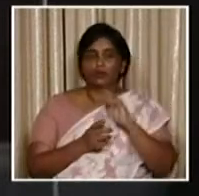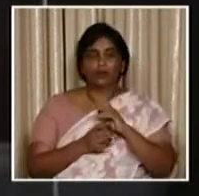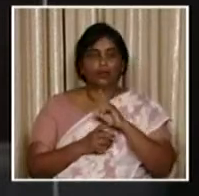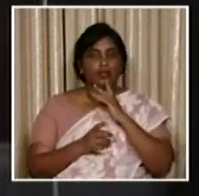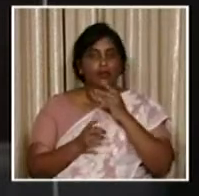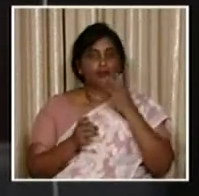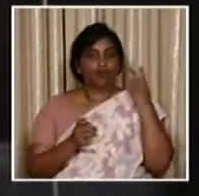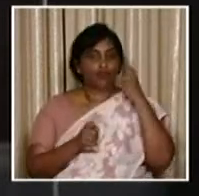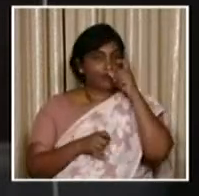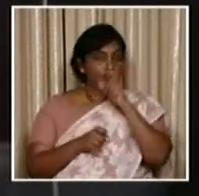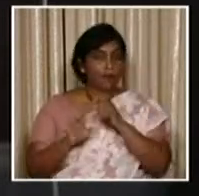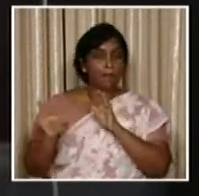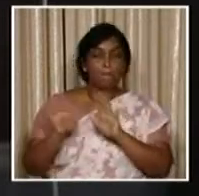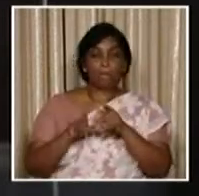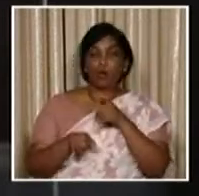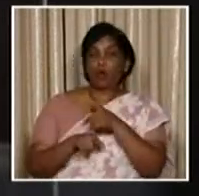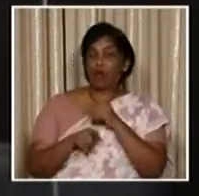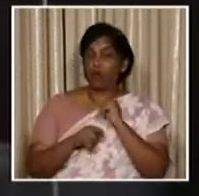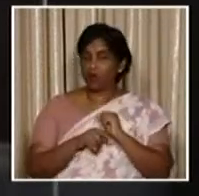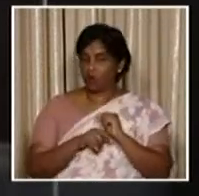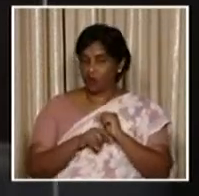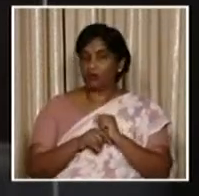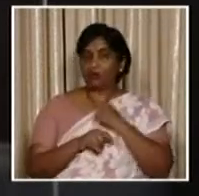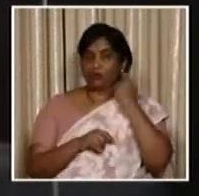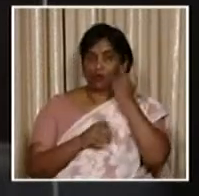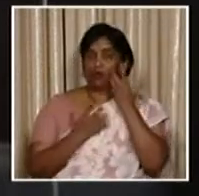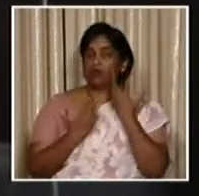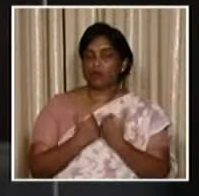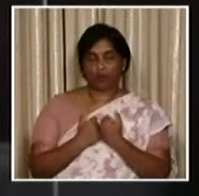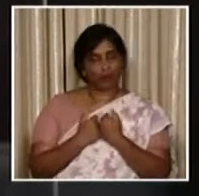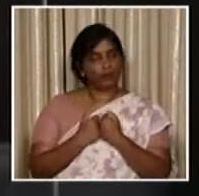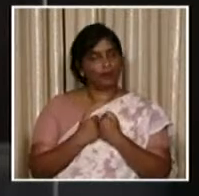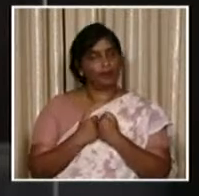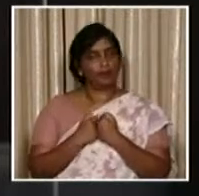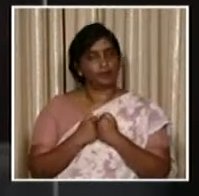Saharanna meheyuwe kawuda kiyana ekai hoyanna awashya wenna.